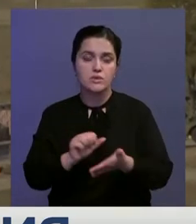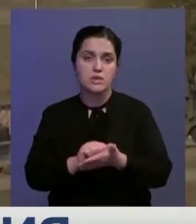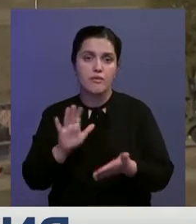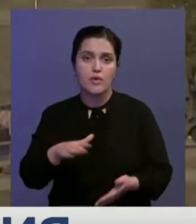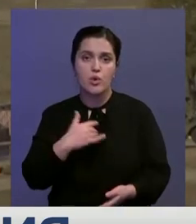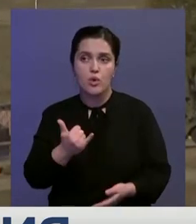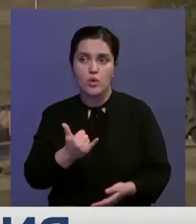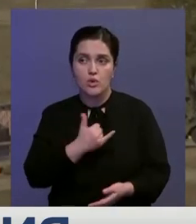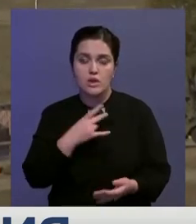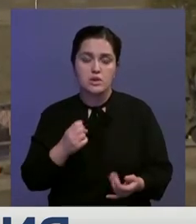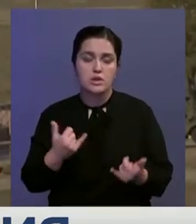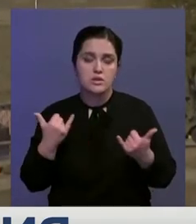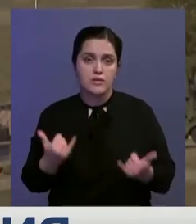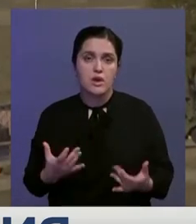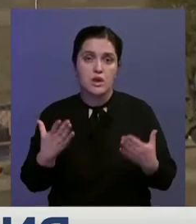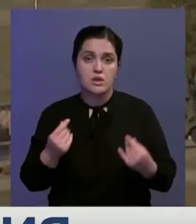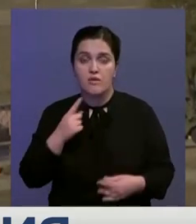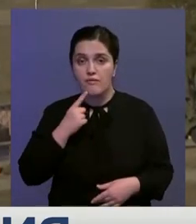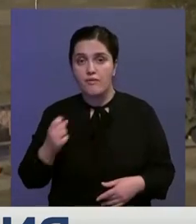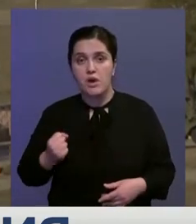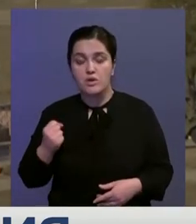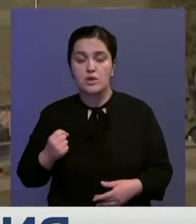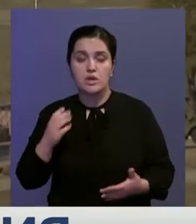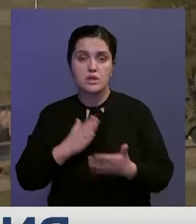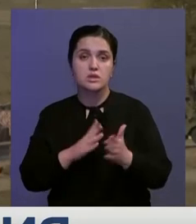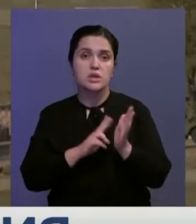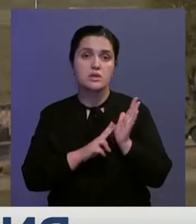нас на сегодняшний день в вооруженных силах имеется